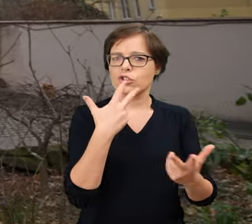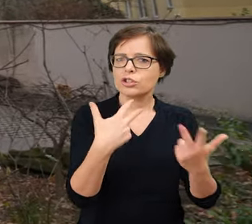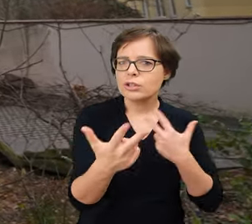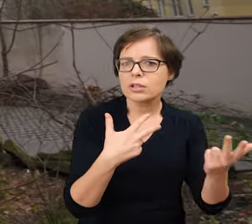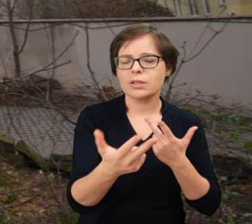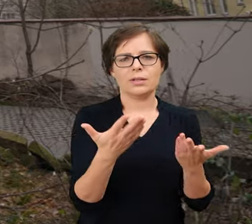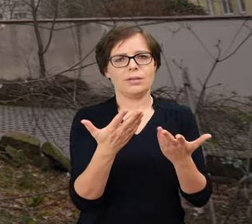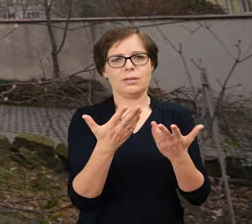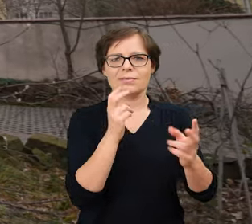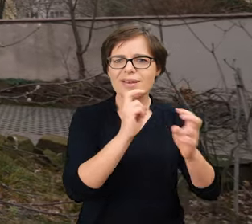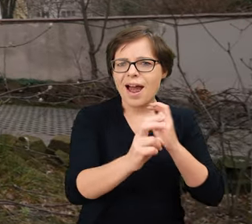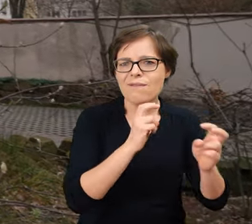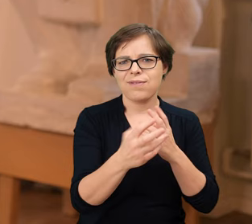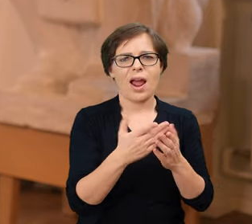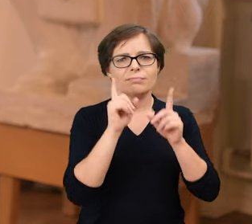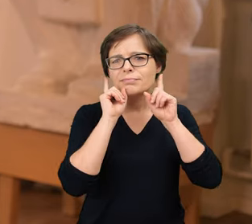ruchem całodobowym.